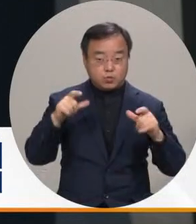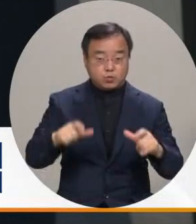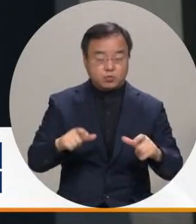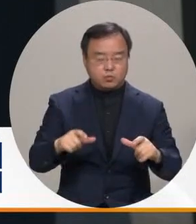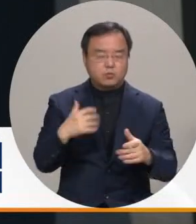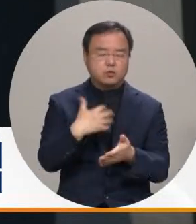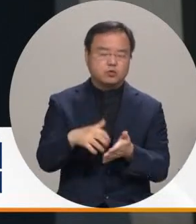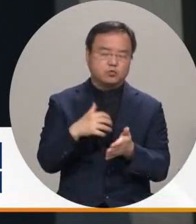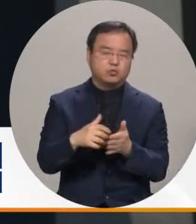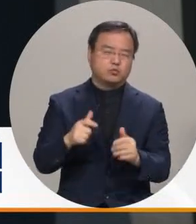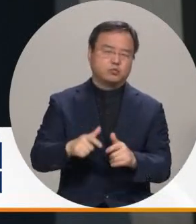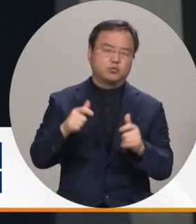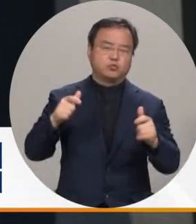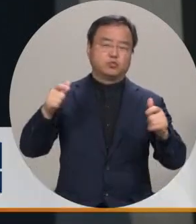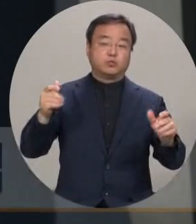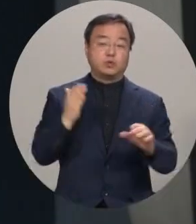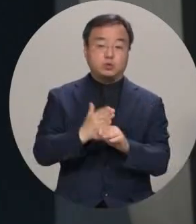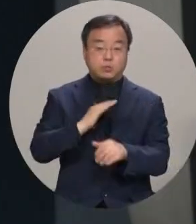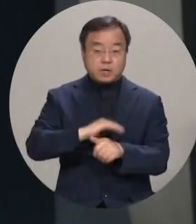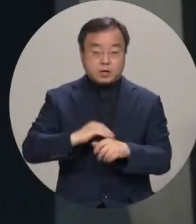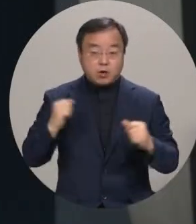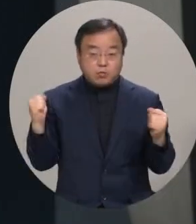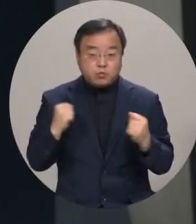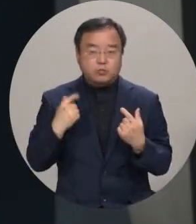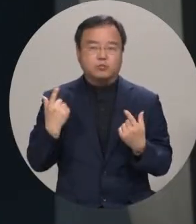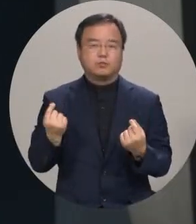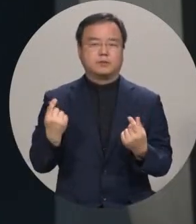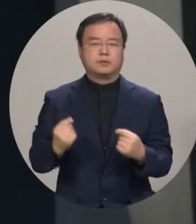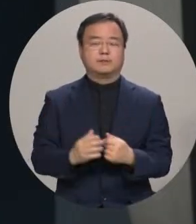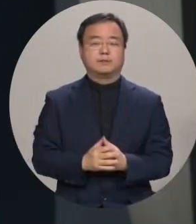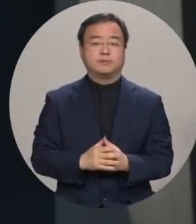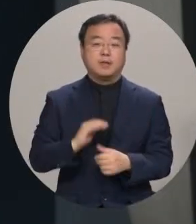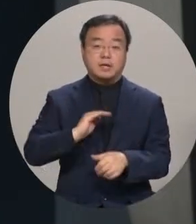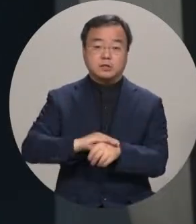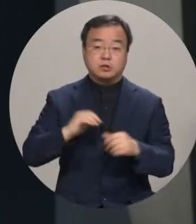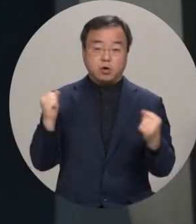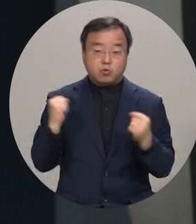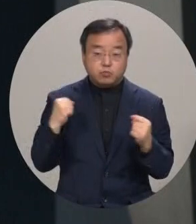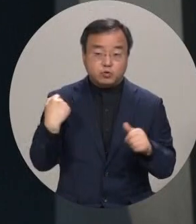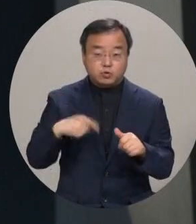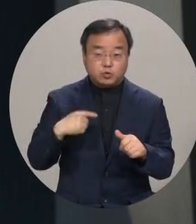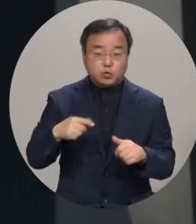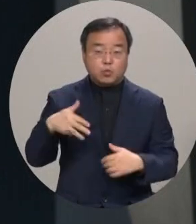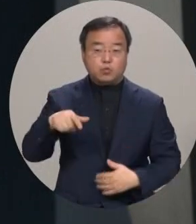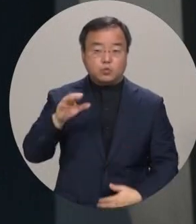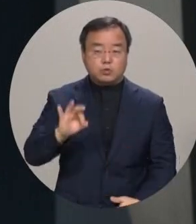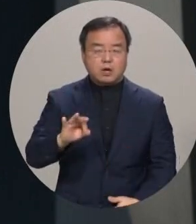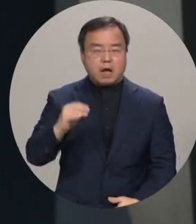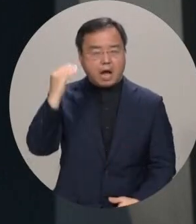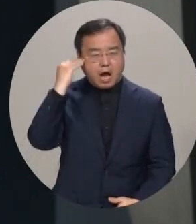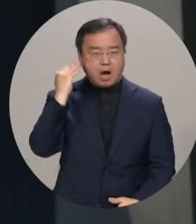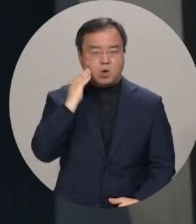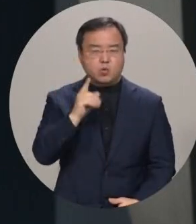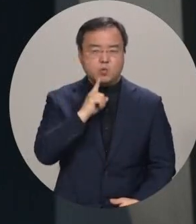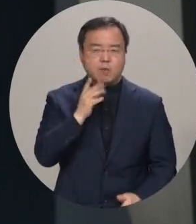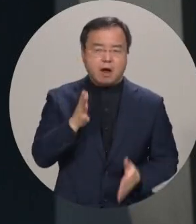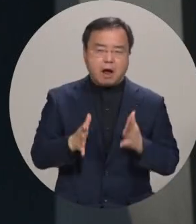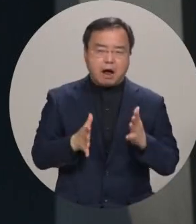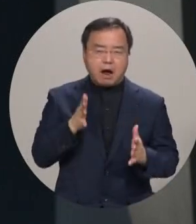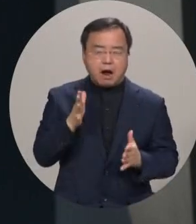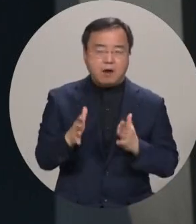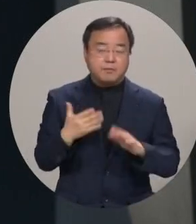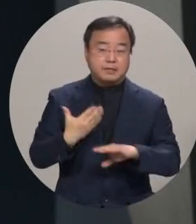비중이 더욱 높습니다 경북 역시 마찬가지인데요 어 경북 교육청이 한국어가 서툰 이주배경 학부를 위해서